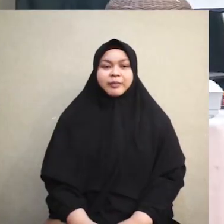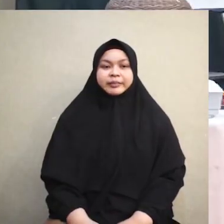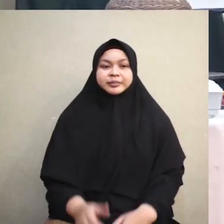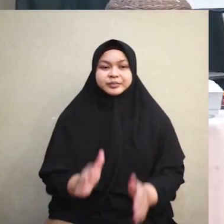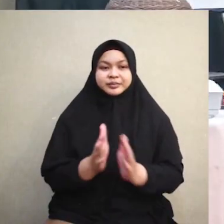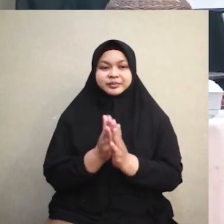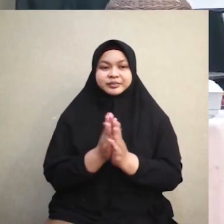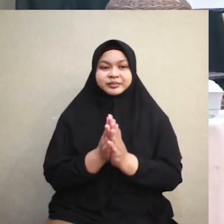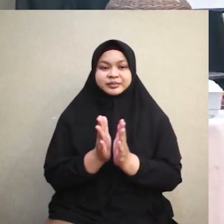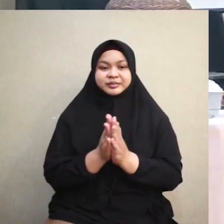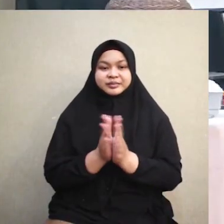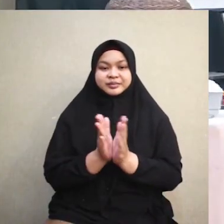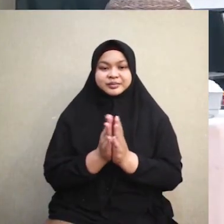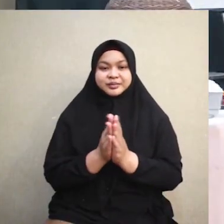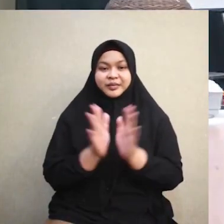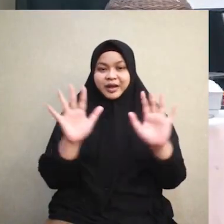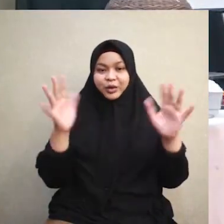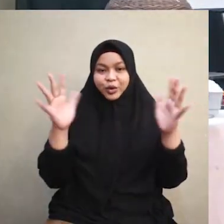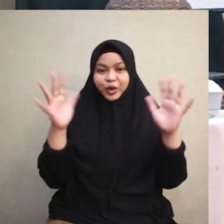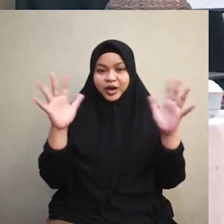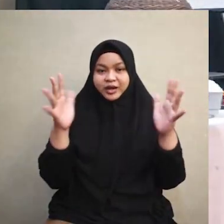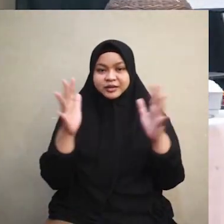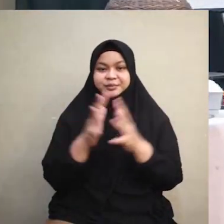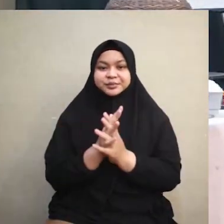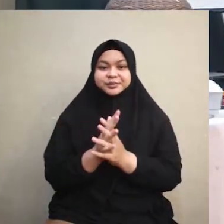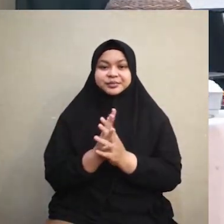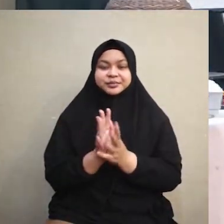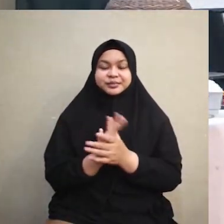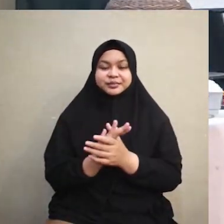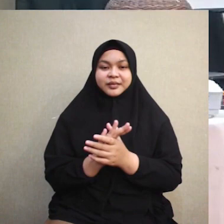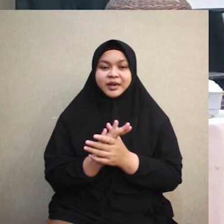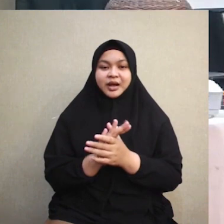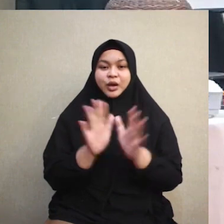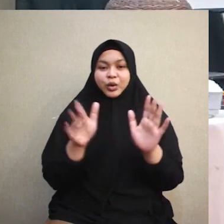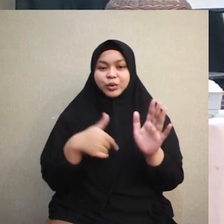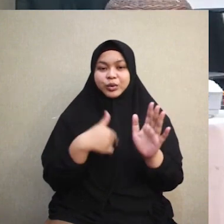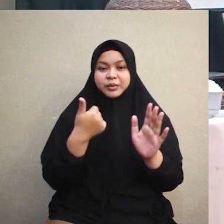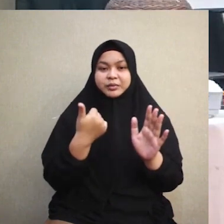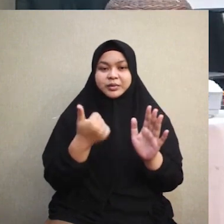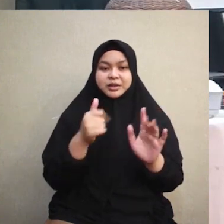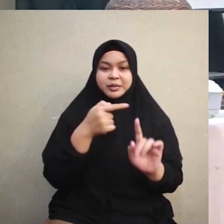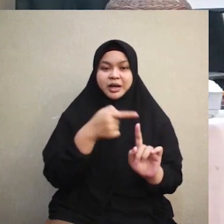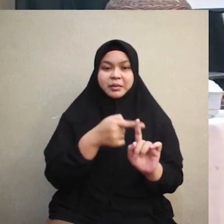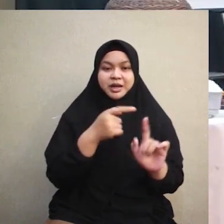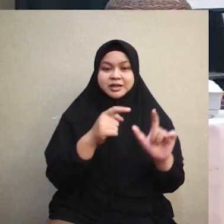Joni mungkin bisa menambahkan